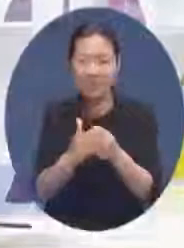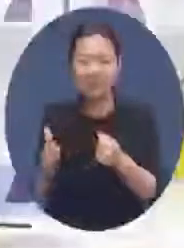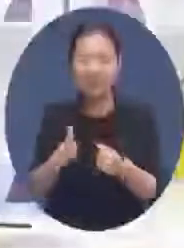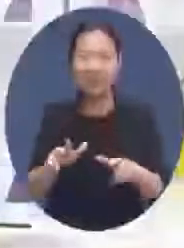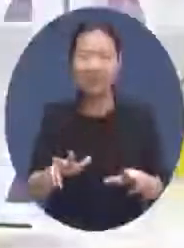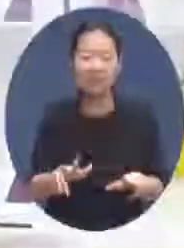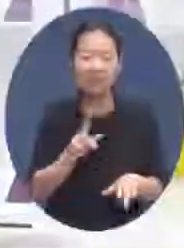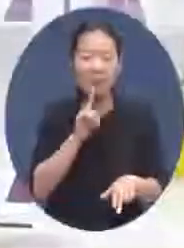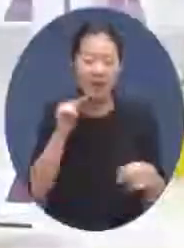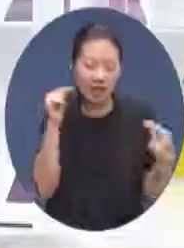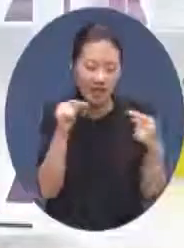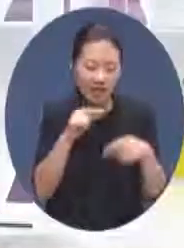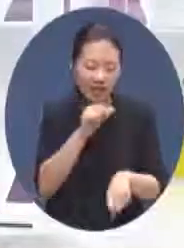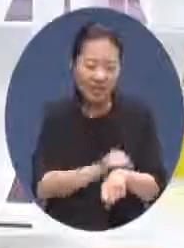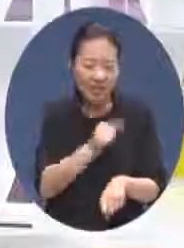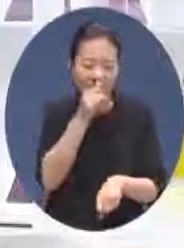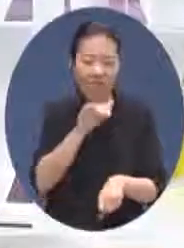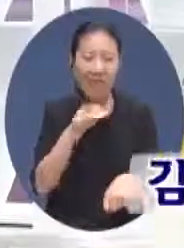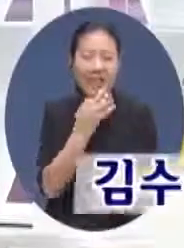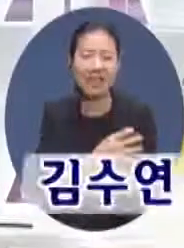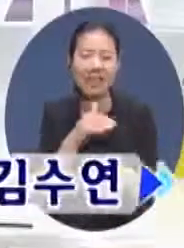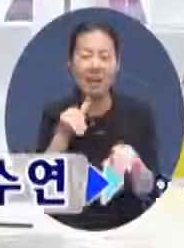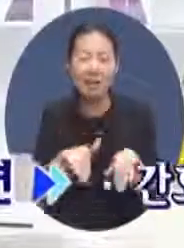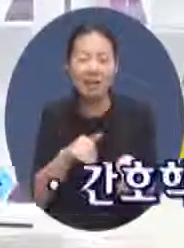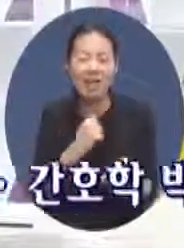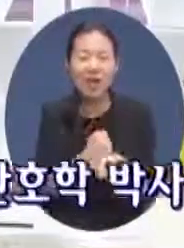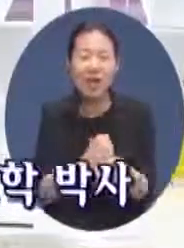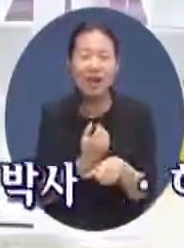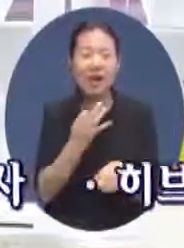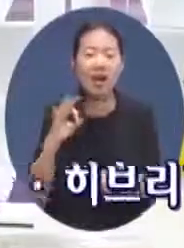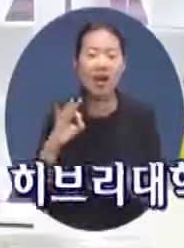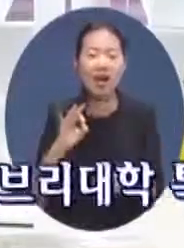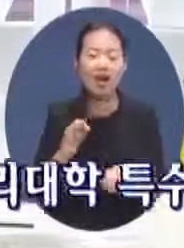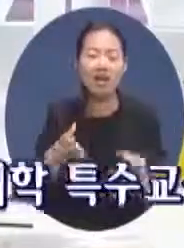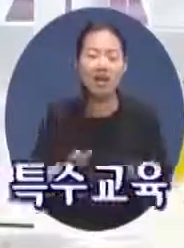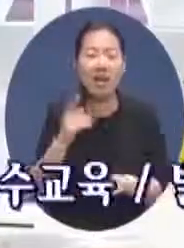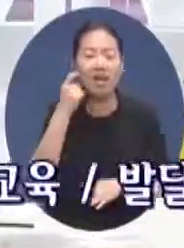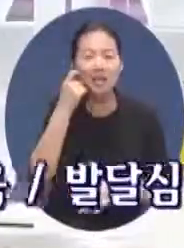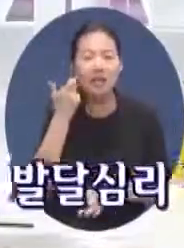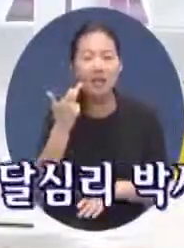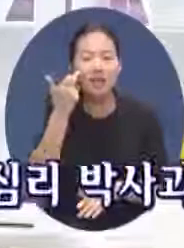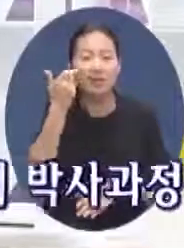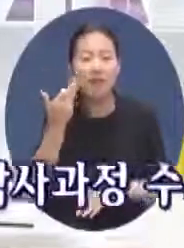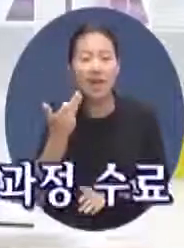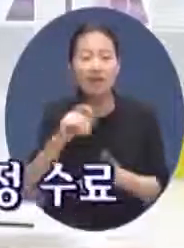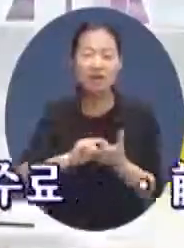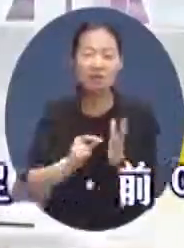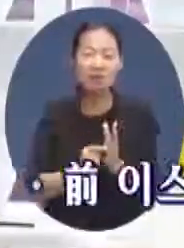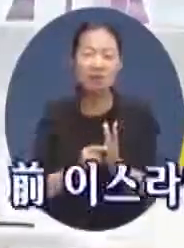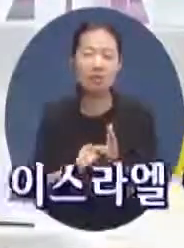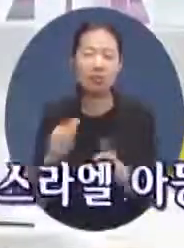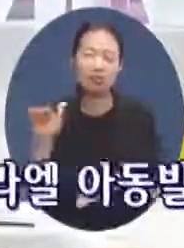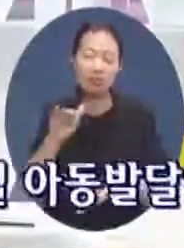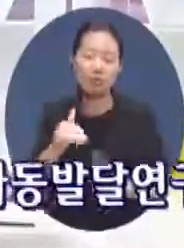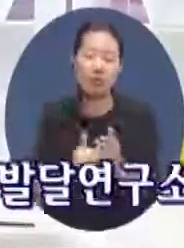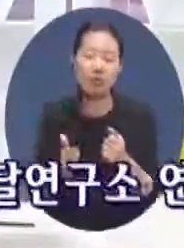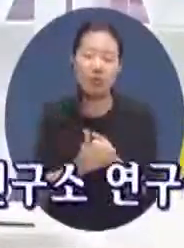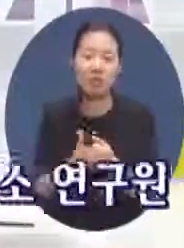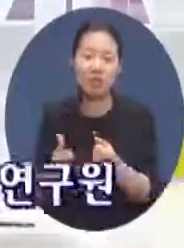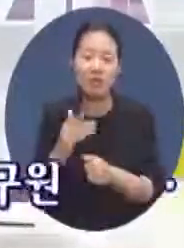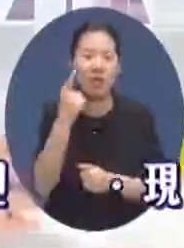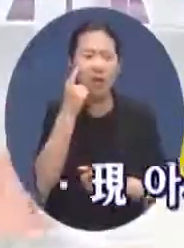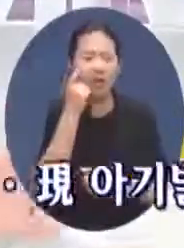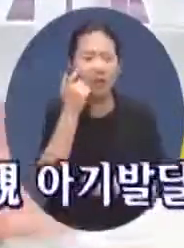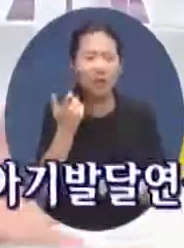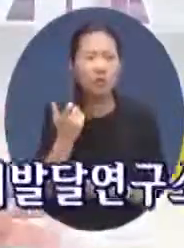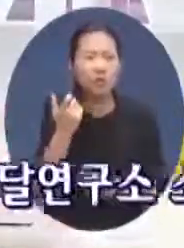말귀를 이제 알아듣는데 간단한 심부름 알아듣는 거는 우리가 한 16개에서 18개월 정도 수준이니까 혹시 한 16개에서 18개월